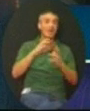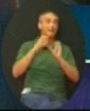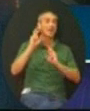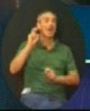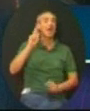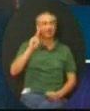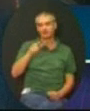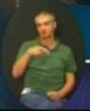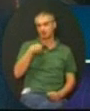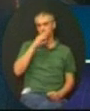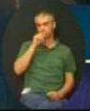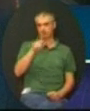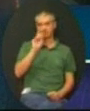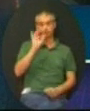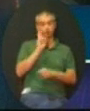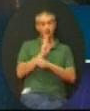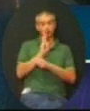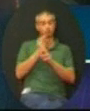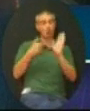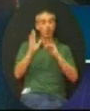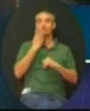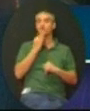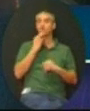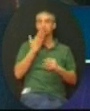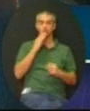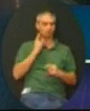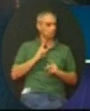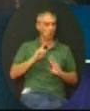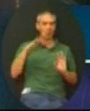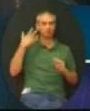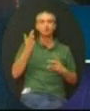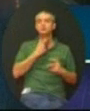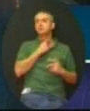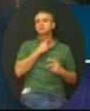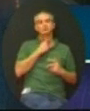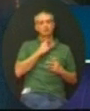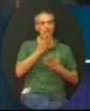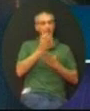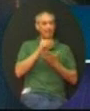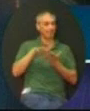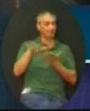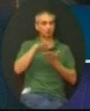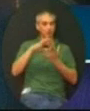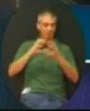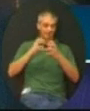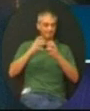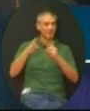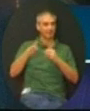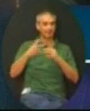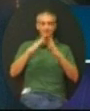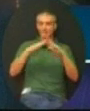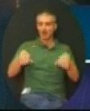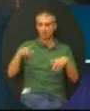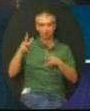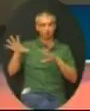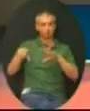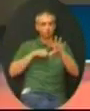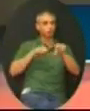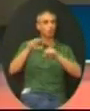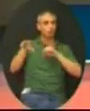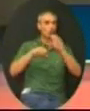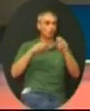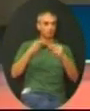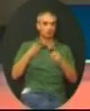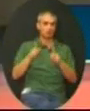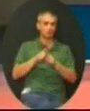עכשיו על זה אני רוצה לדבר. כדי לשמור על הרוב היהודי בירושלים, לא יהיה מנוס מאשר לקחת אותם כפרים, מחנות, שסופחו